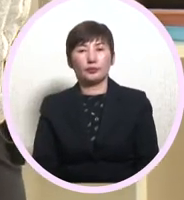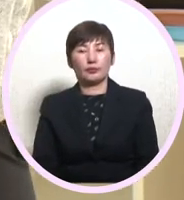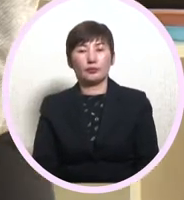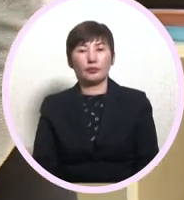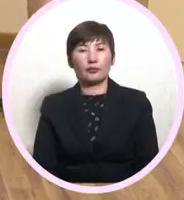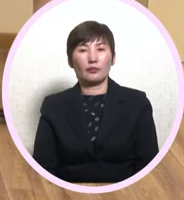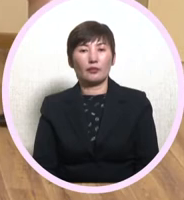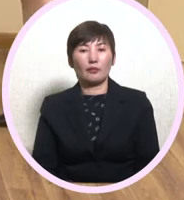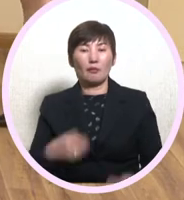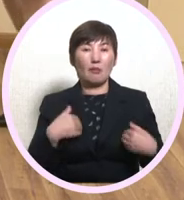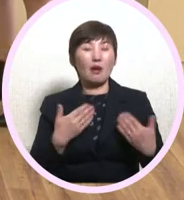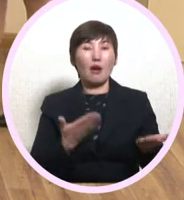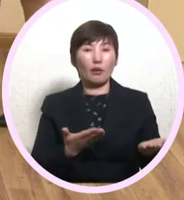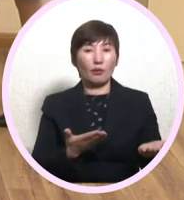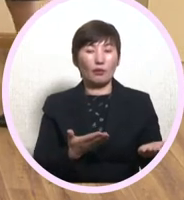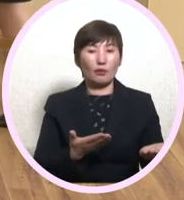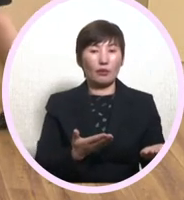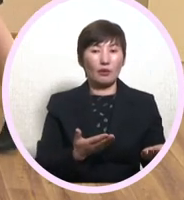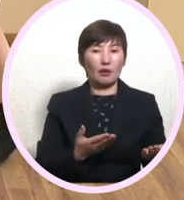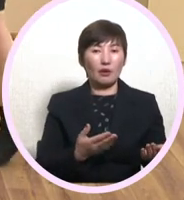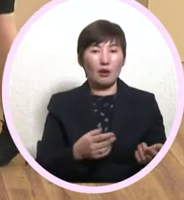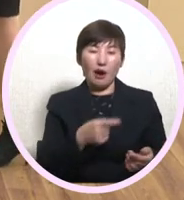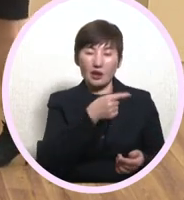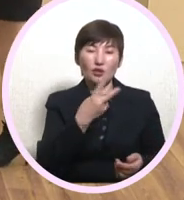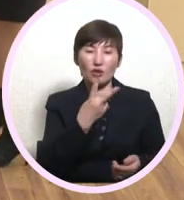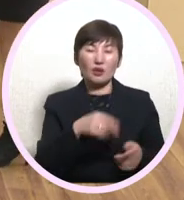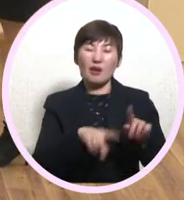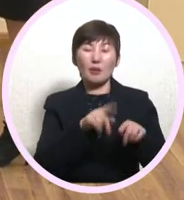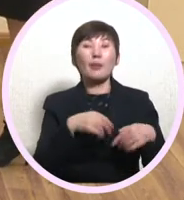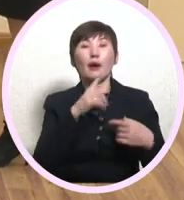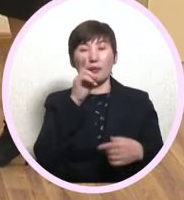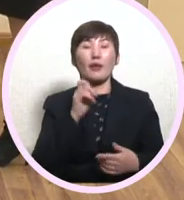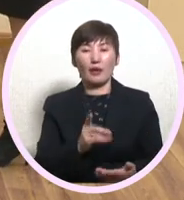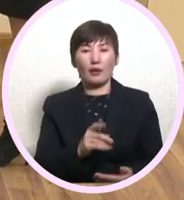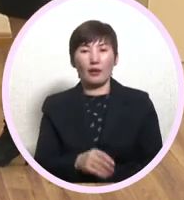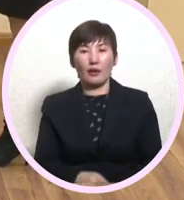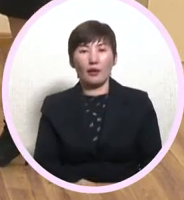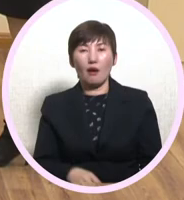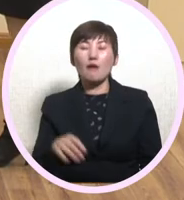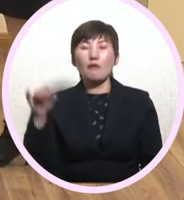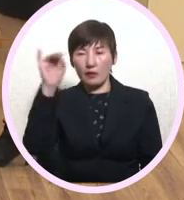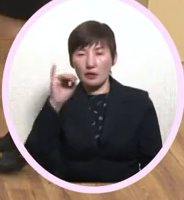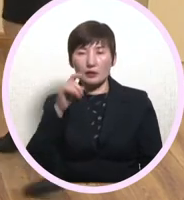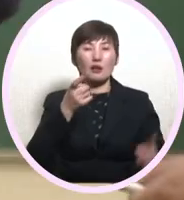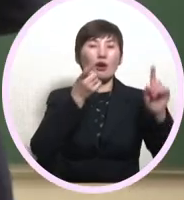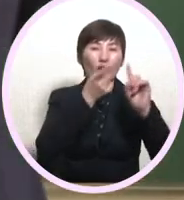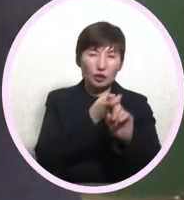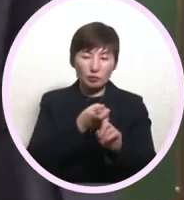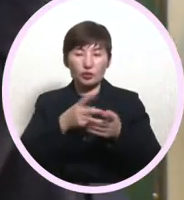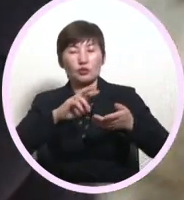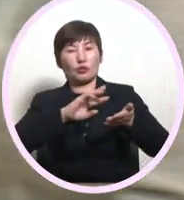багшаа, налалт нь хасах 2 гарч ирж байгаа үед хурдтал ямар баах вэ? За хэвэл питкийн томьёондоо